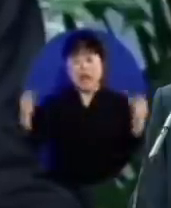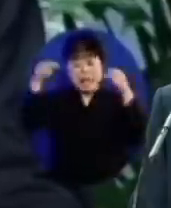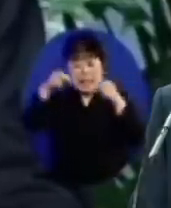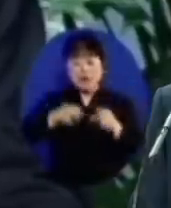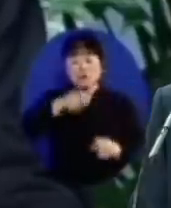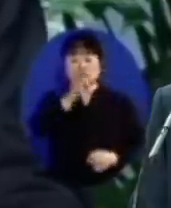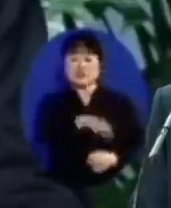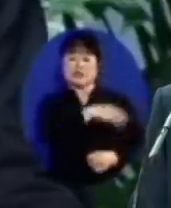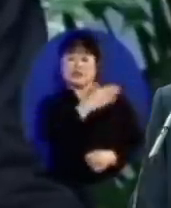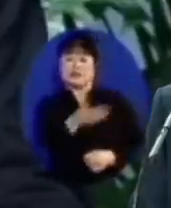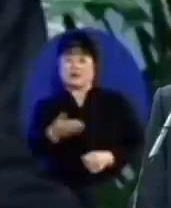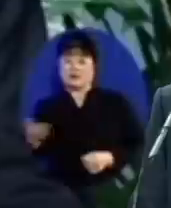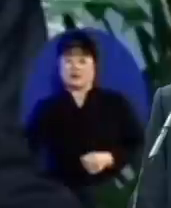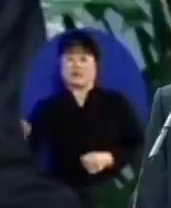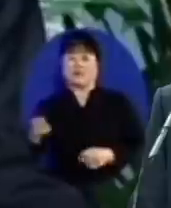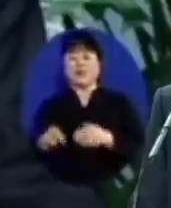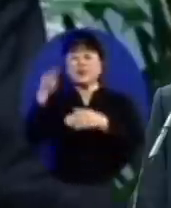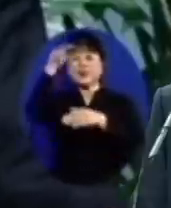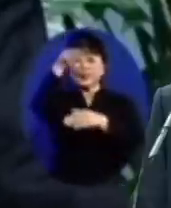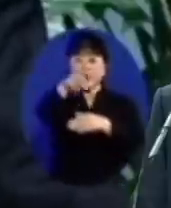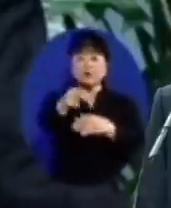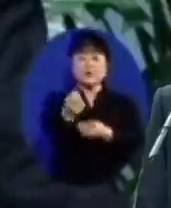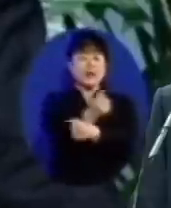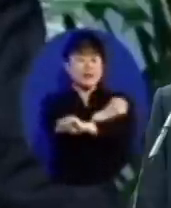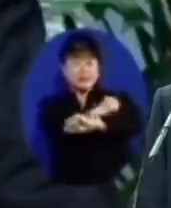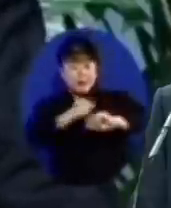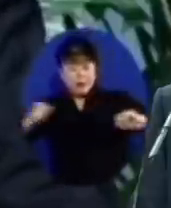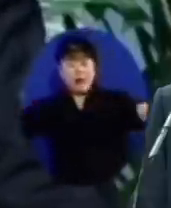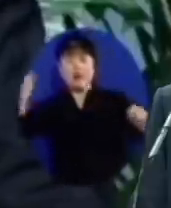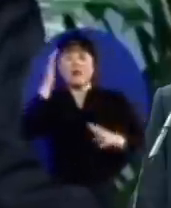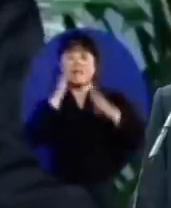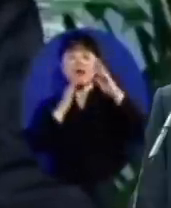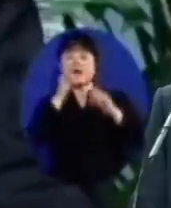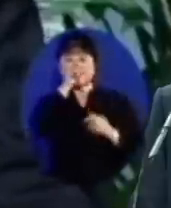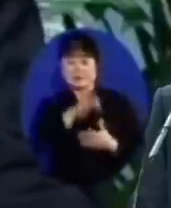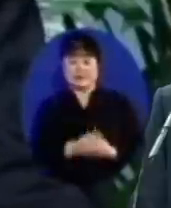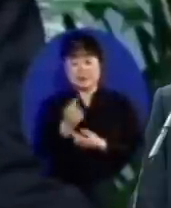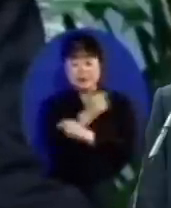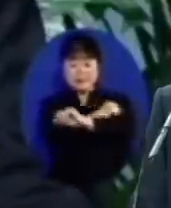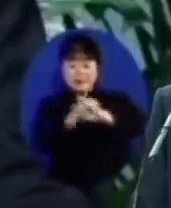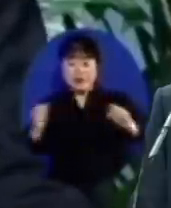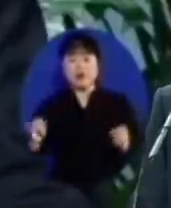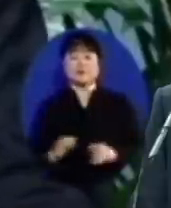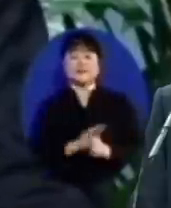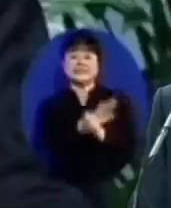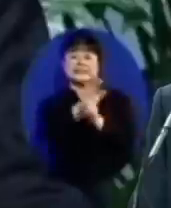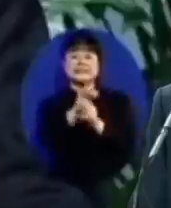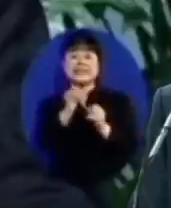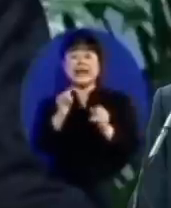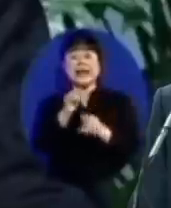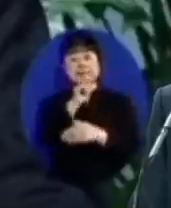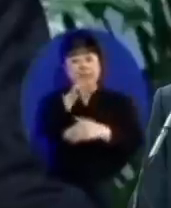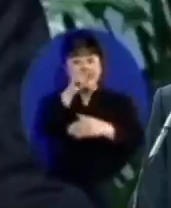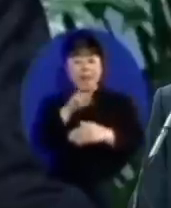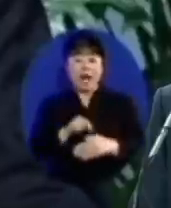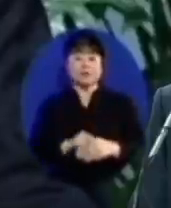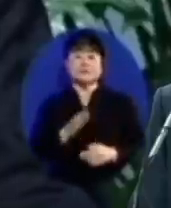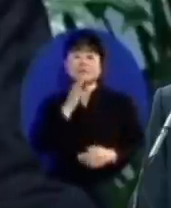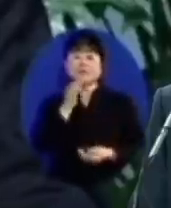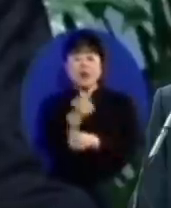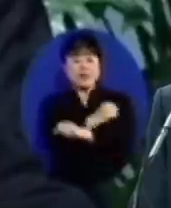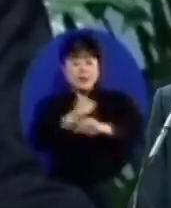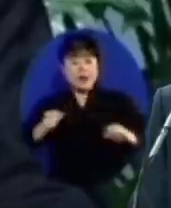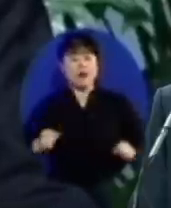물이 흐르고 계곡을 뛰어넘으면 넓은 평원이 있는 것처럼 넓은 사람의 마음은 마치